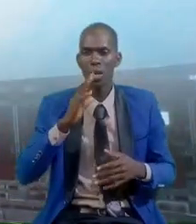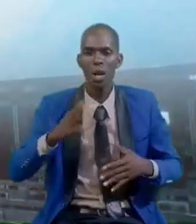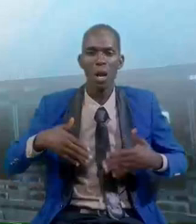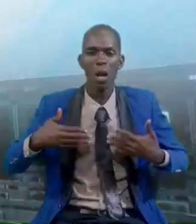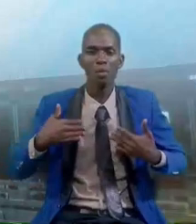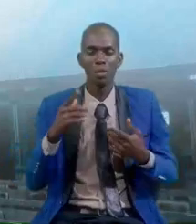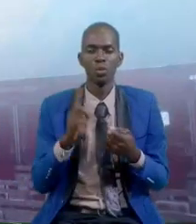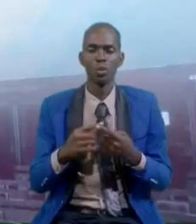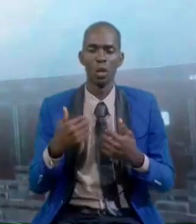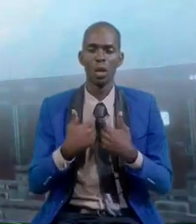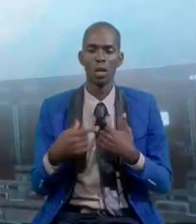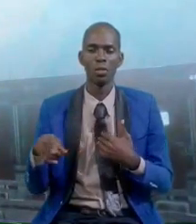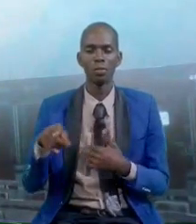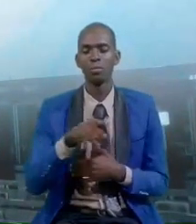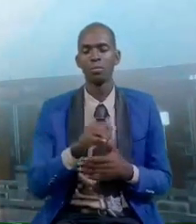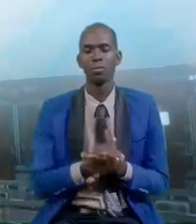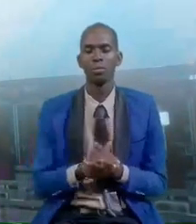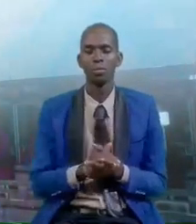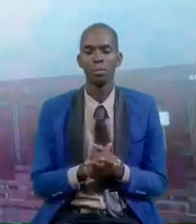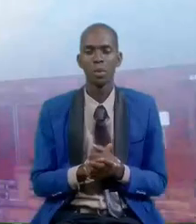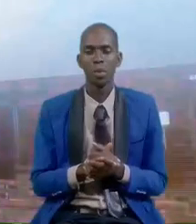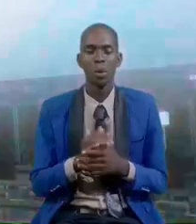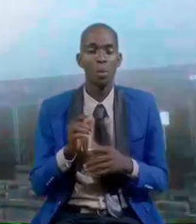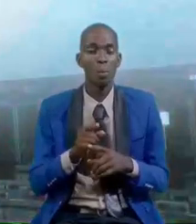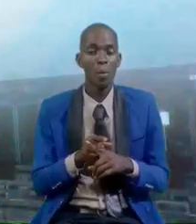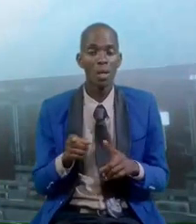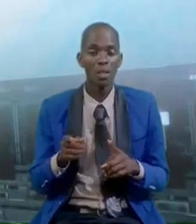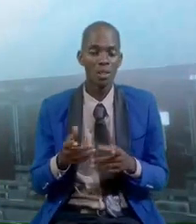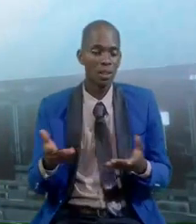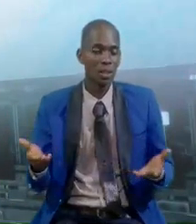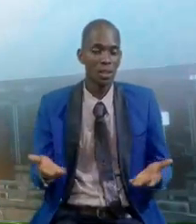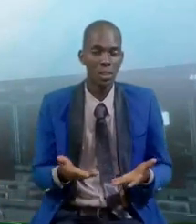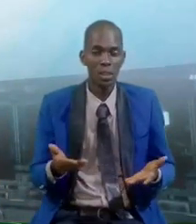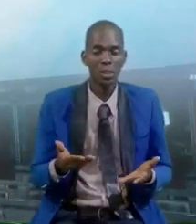on vous contactera pour vous donner les informations.